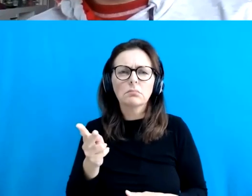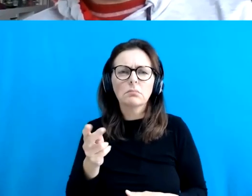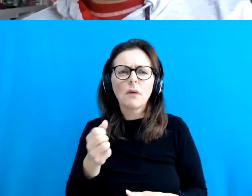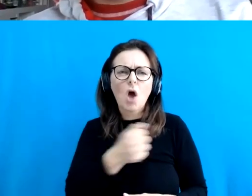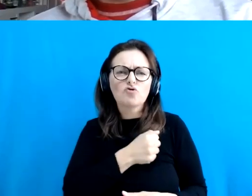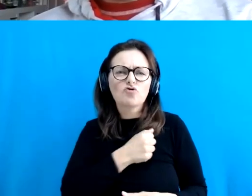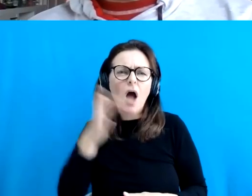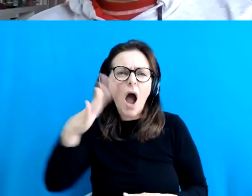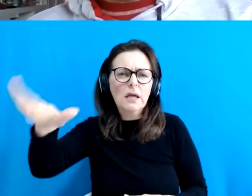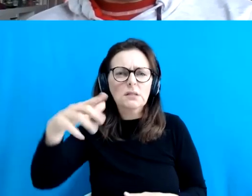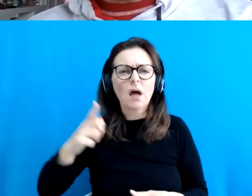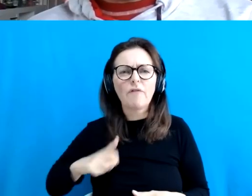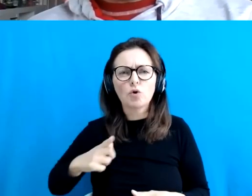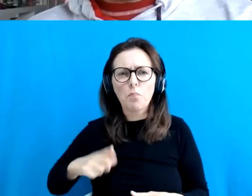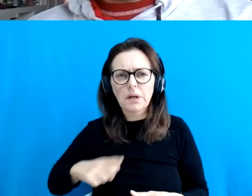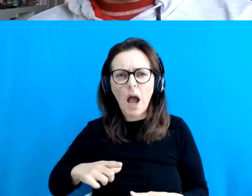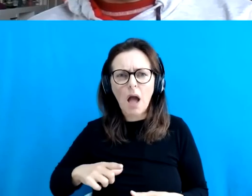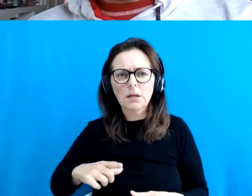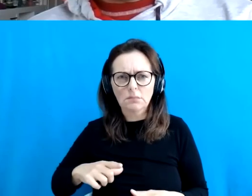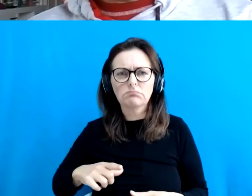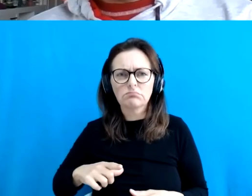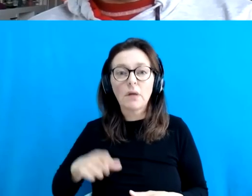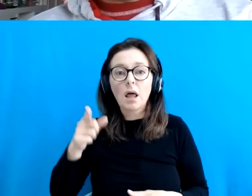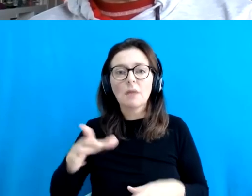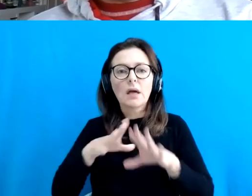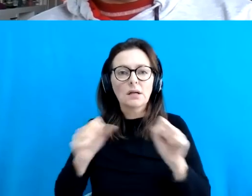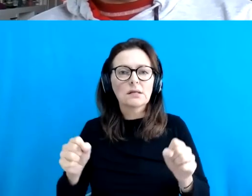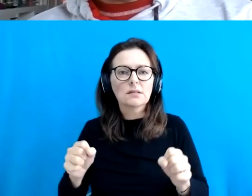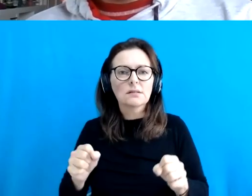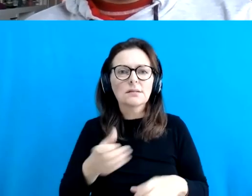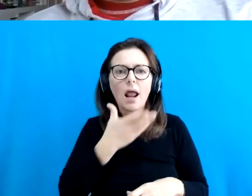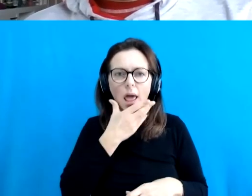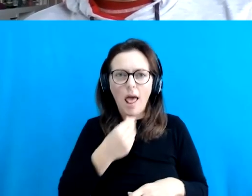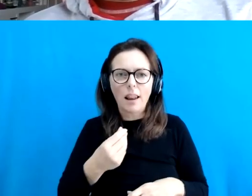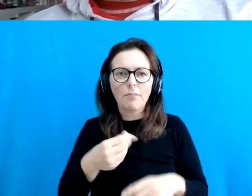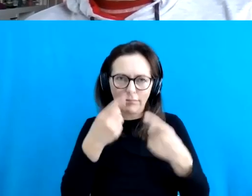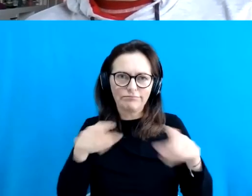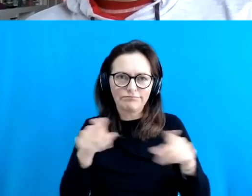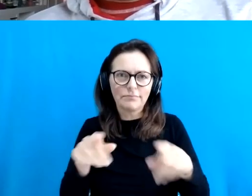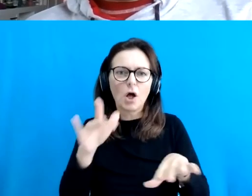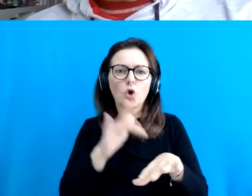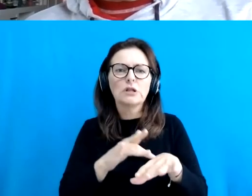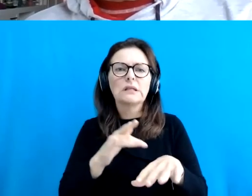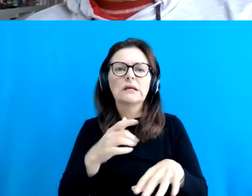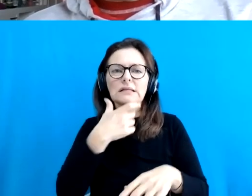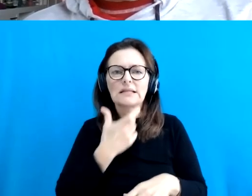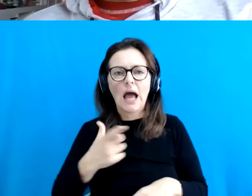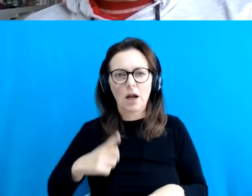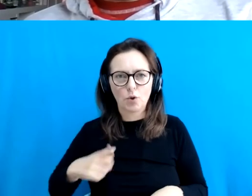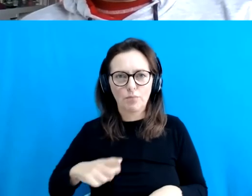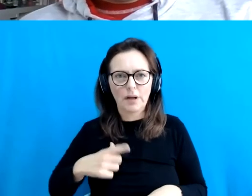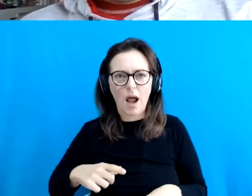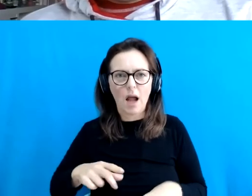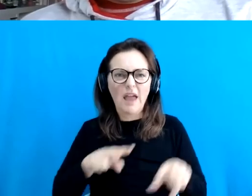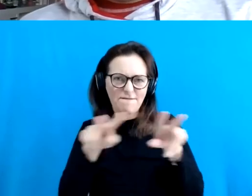v Ljubljani. Kjer je nastala tudi prelepa Dotik stare Ljubljane in video in ta popevka